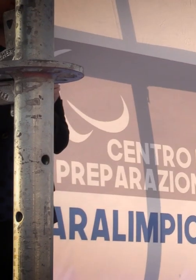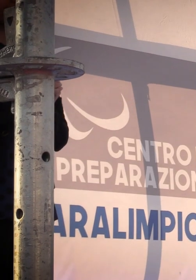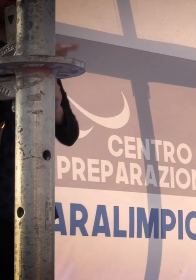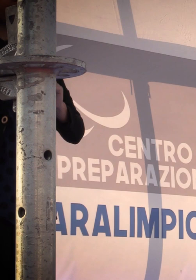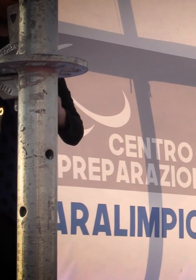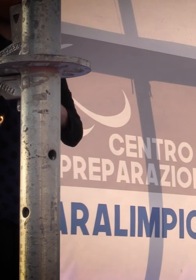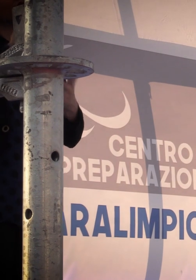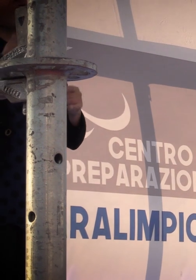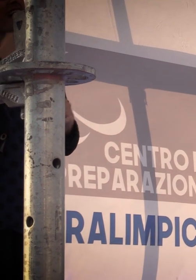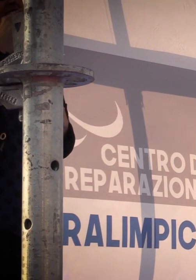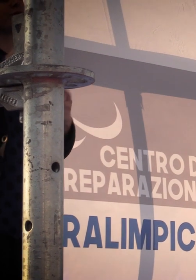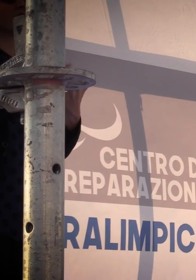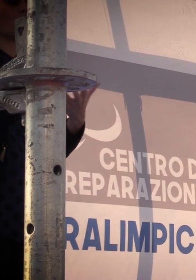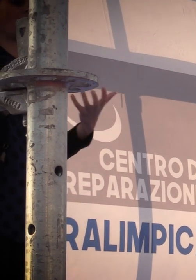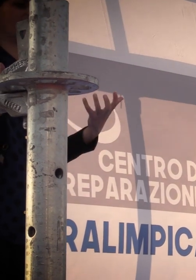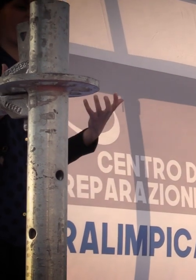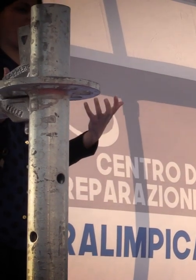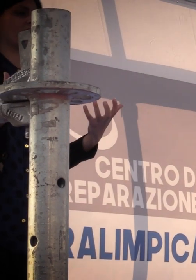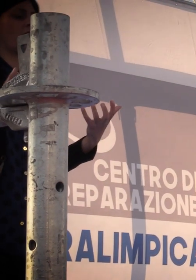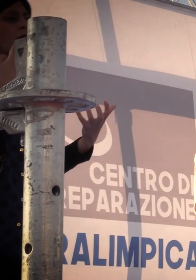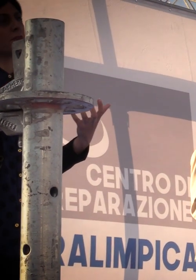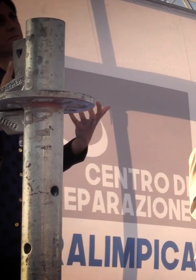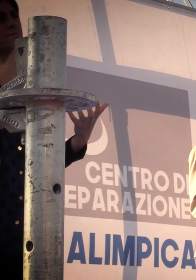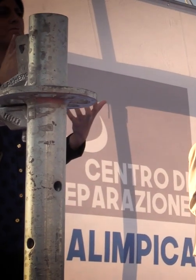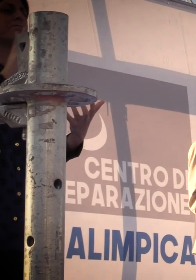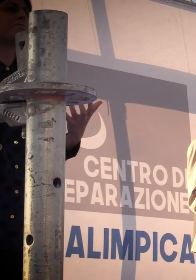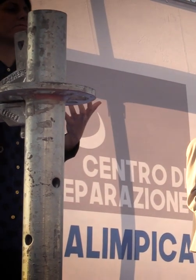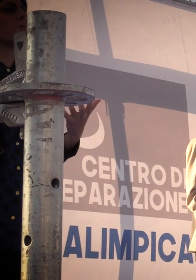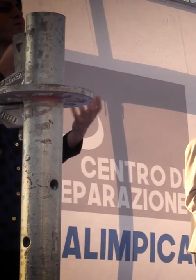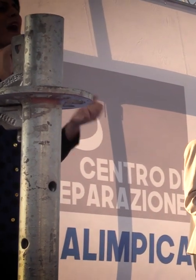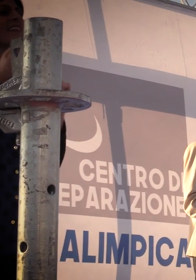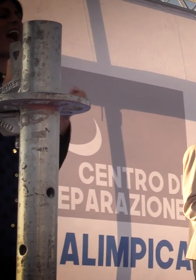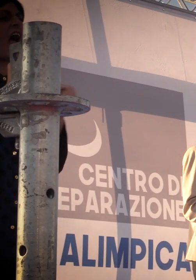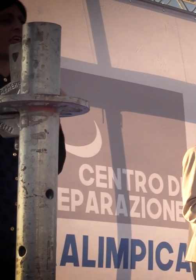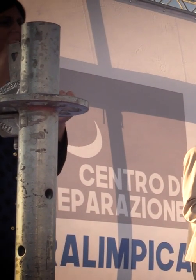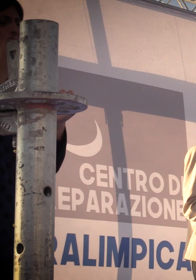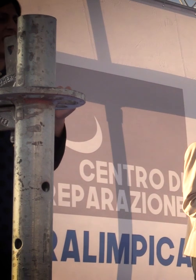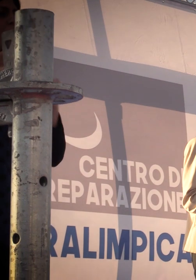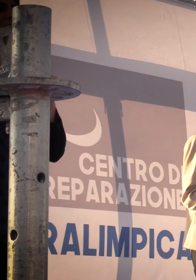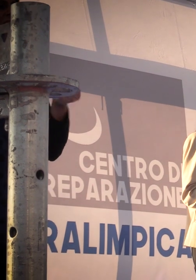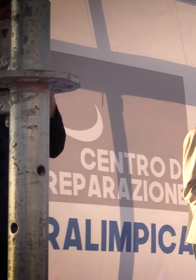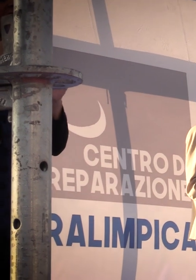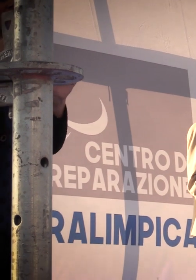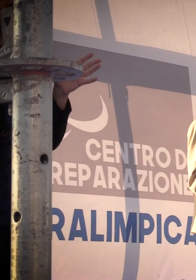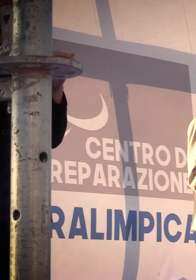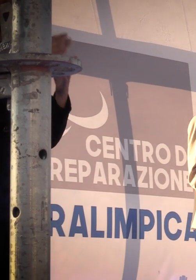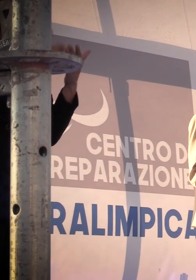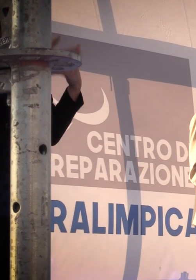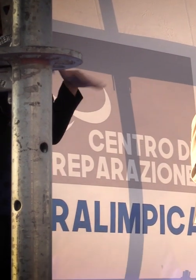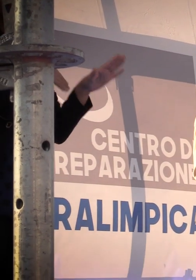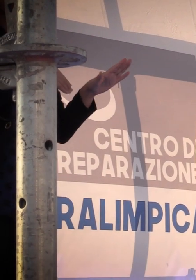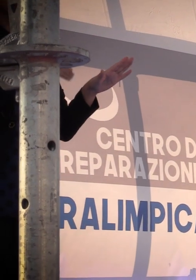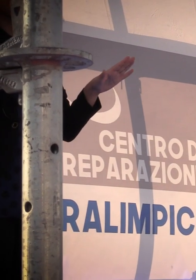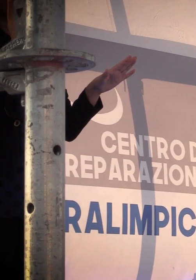abbiamo dato una risposta concreta a quella che definirei una vera e propria battaglia condotta senza sosta dal comitato paralimpico a